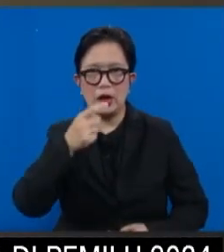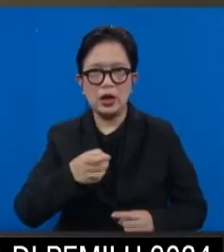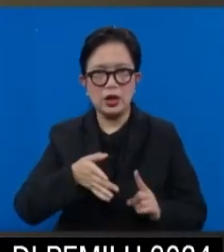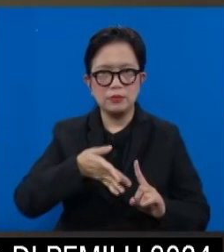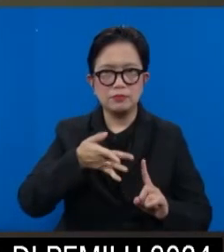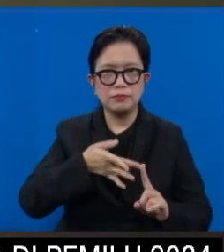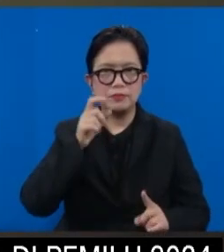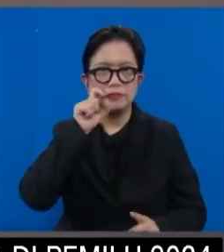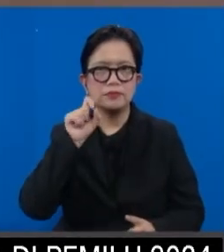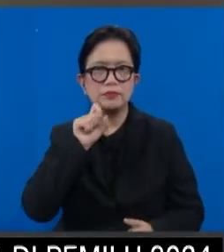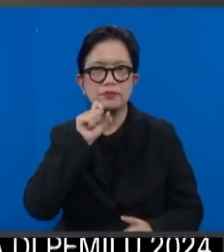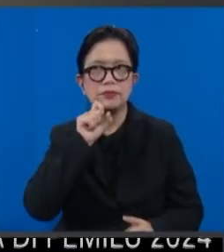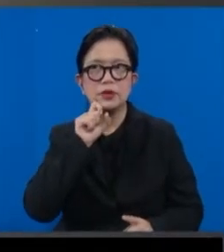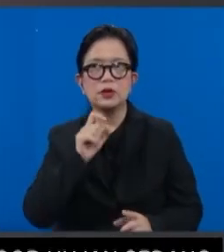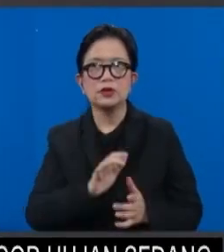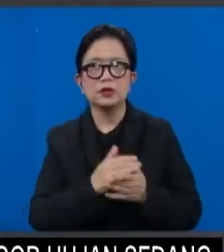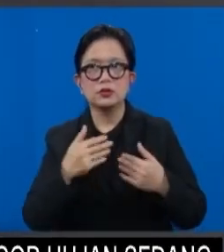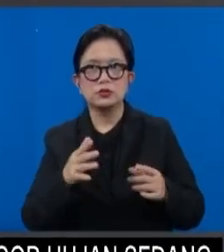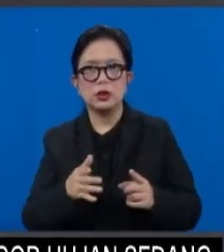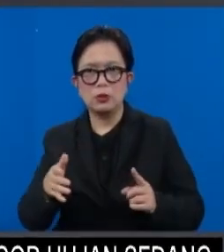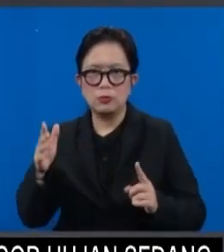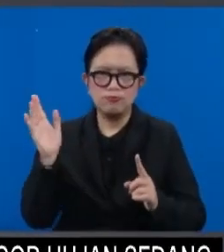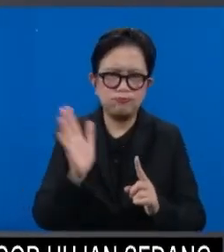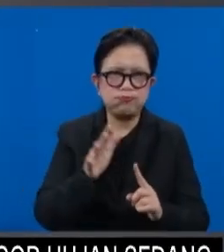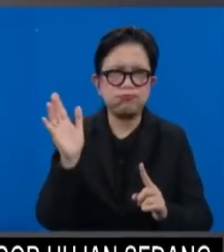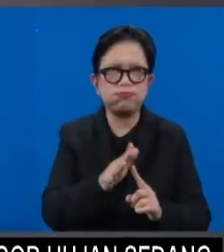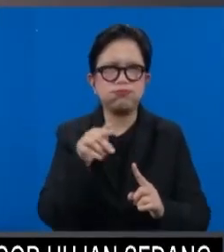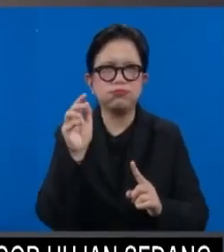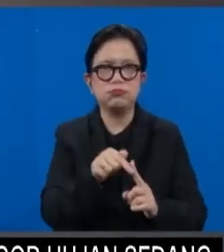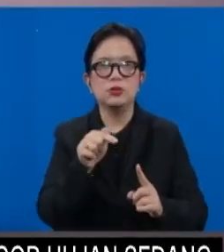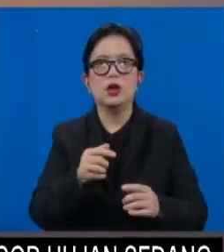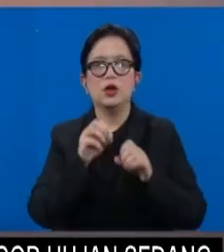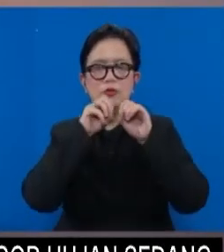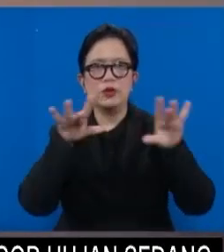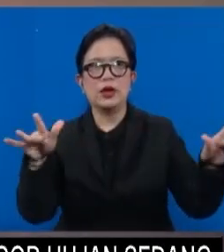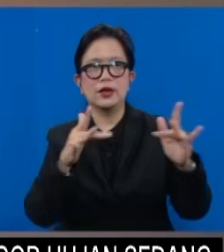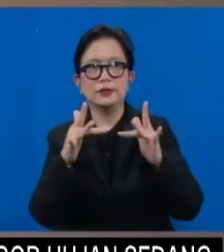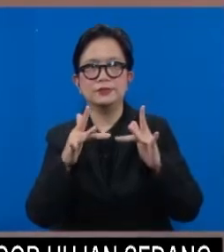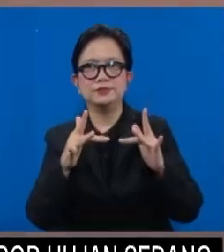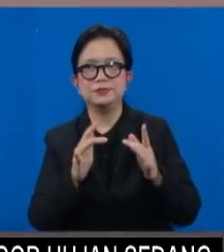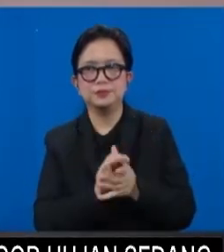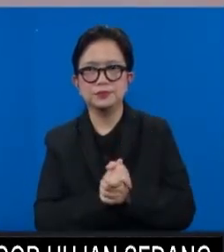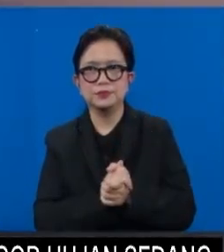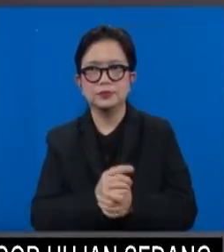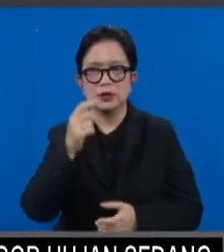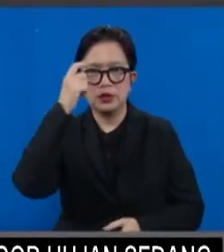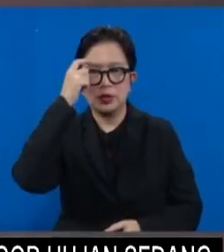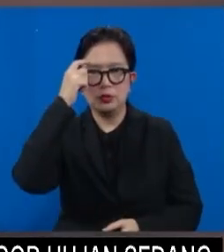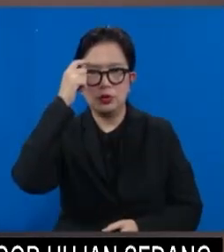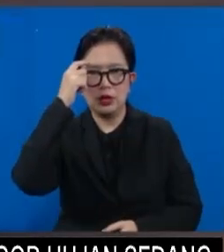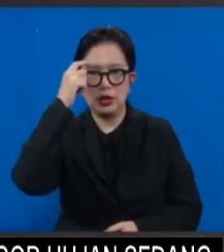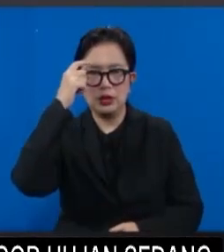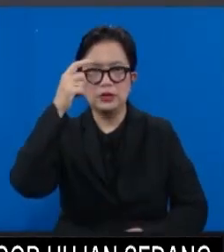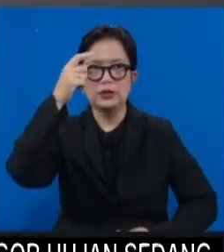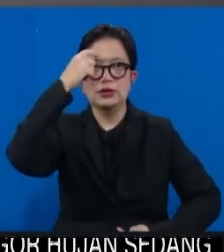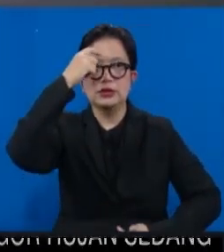tengah dipersekusi oleh massa dari mahasiswa menjadi viral di media sosial. Dalam video yang beredar tersebut, terduga pelaku diikat di sebuah